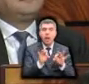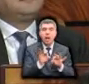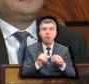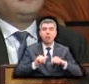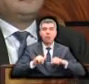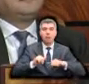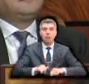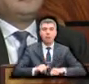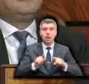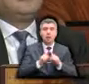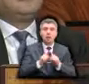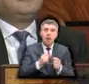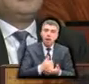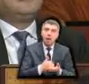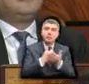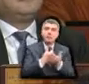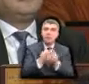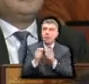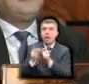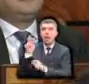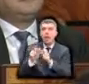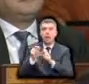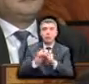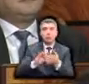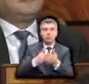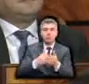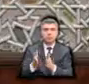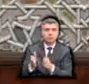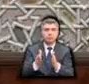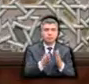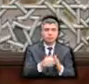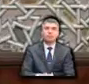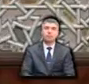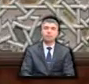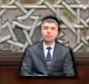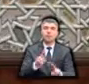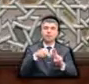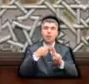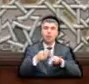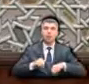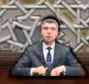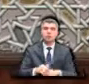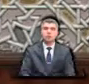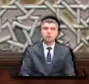من أجل التخفيف من هذه الظروف القاسية، وشكرا. شكرا سيد نائب. سيد الوزير لكم الجواب.